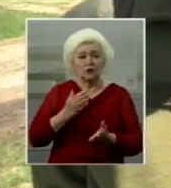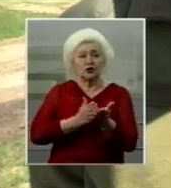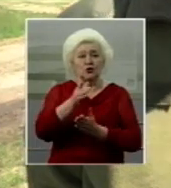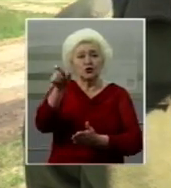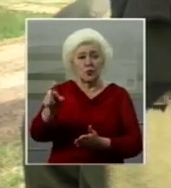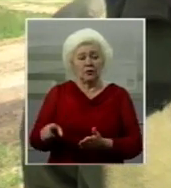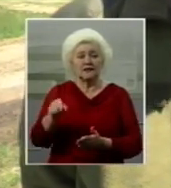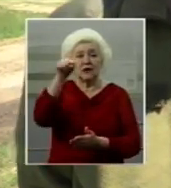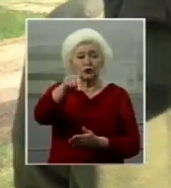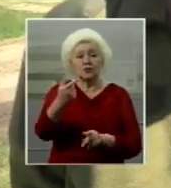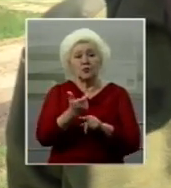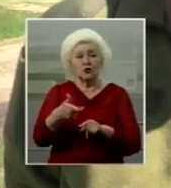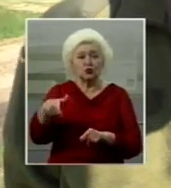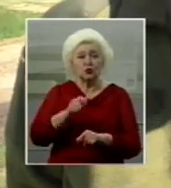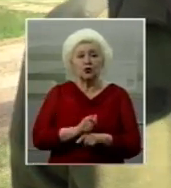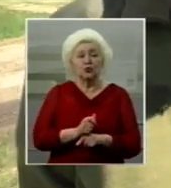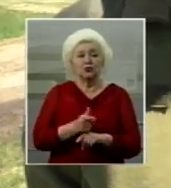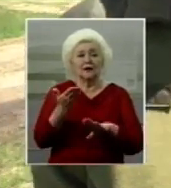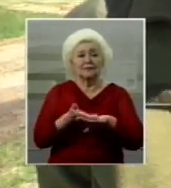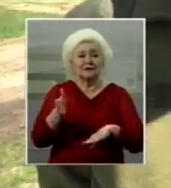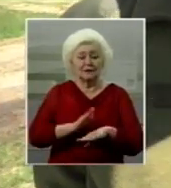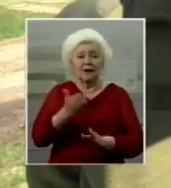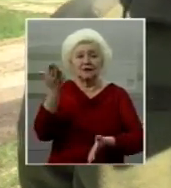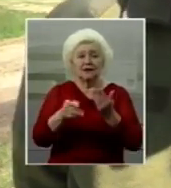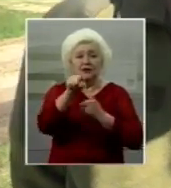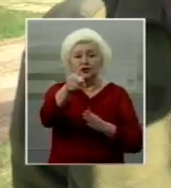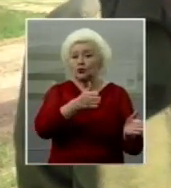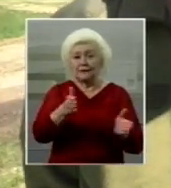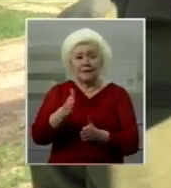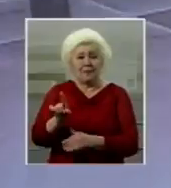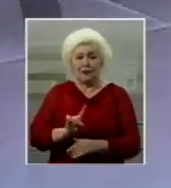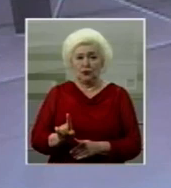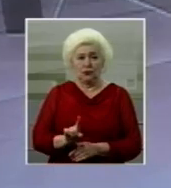Тому дуже складно, якщо ти не підготовлений.